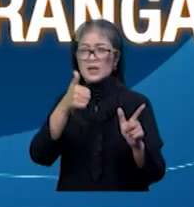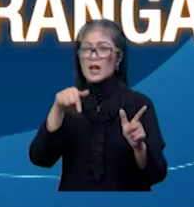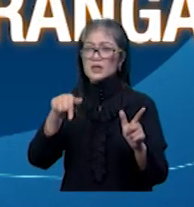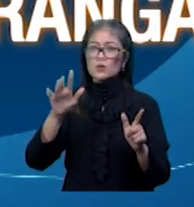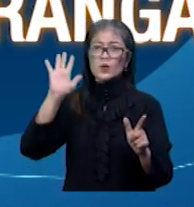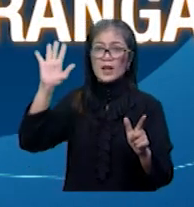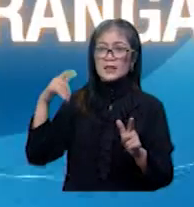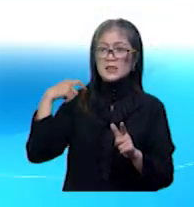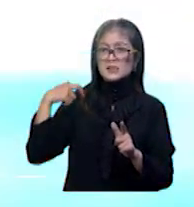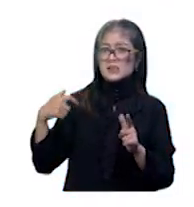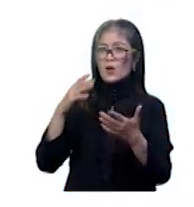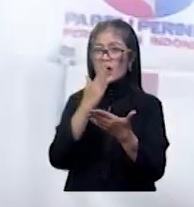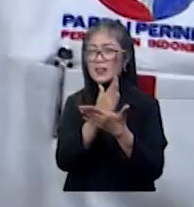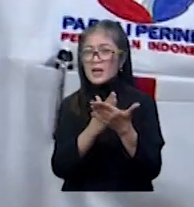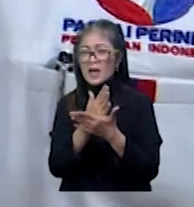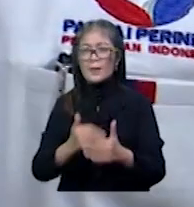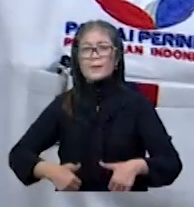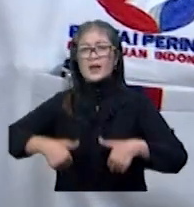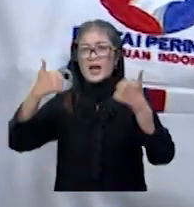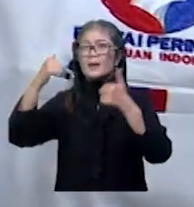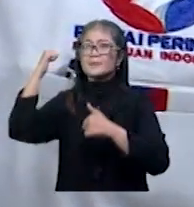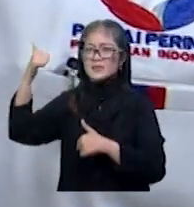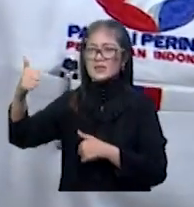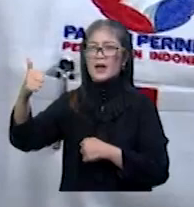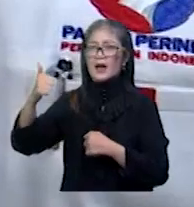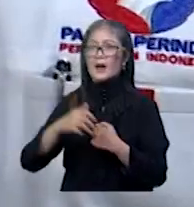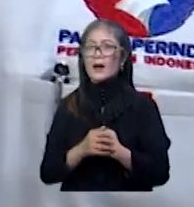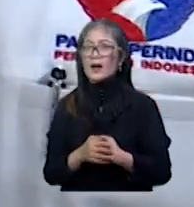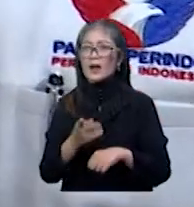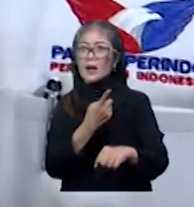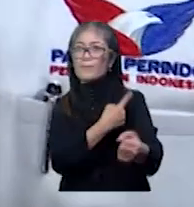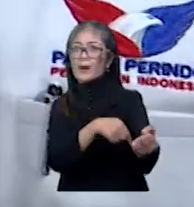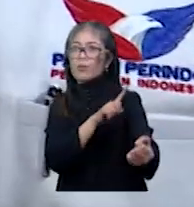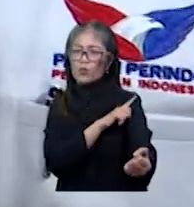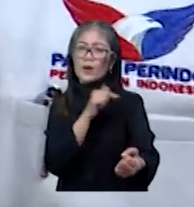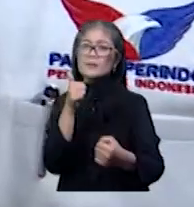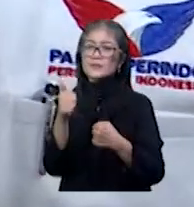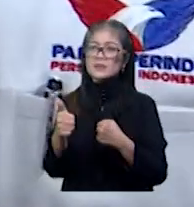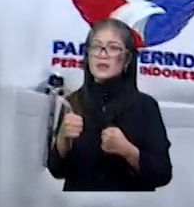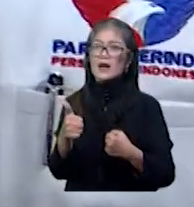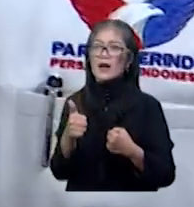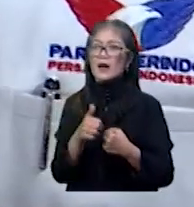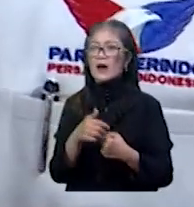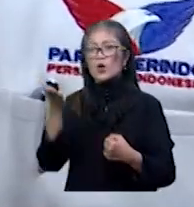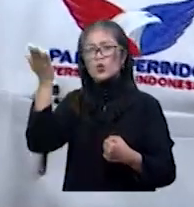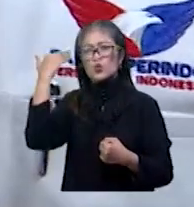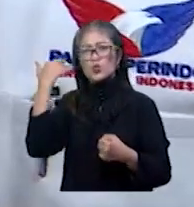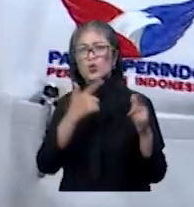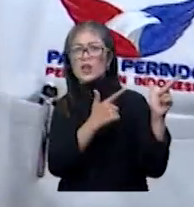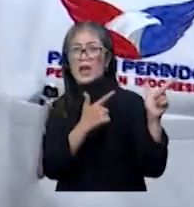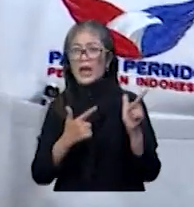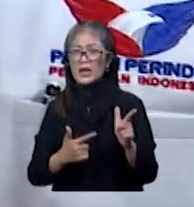pada pemilu 2024. Stamina bagus, mantan Pangdam di sini, ya, Jawa Tengah, di Diponegoro, tahu